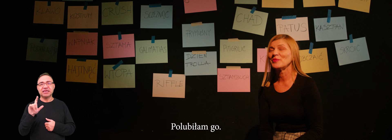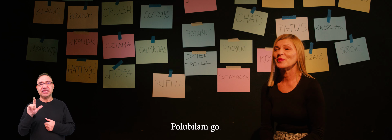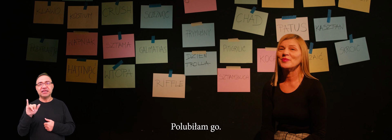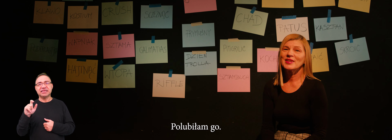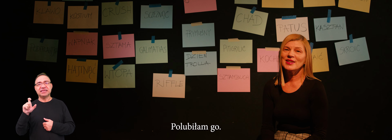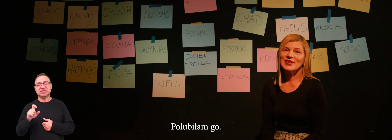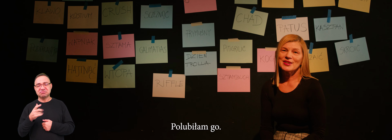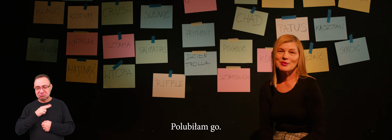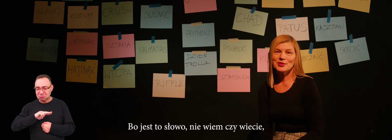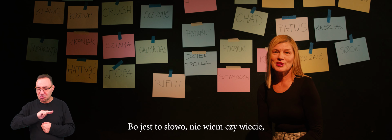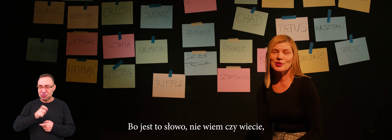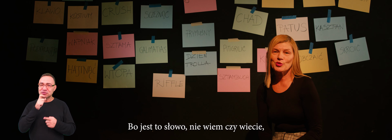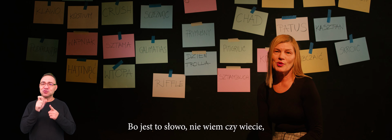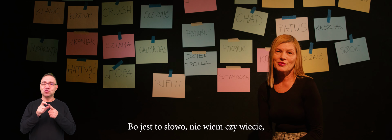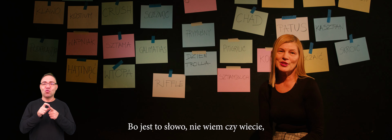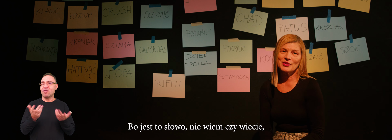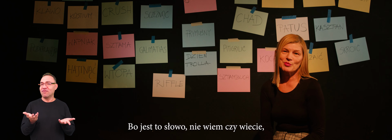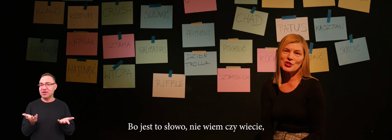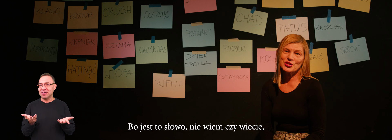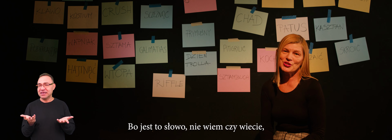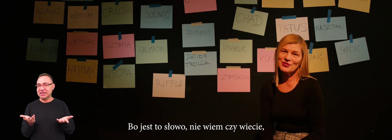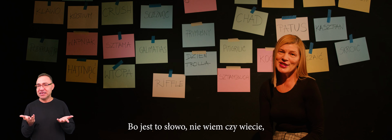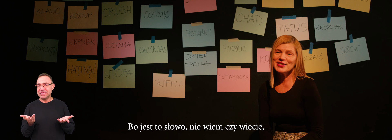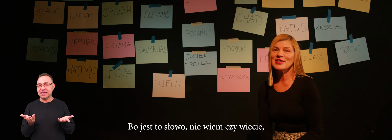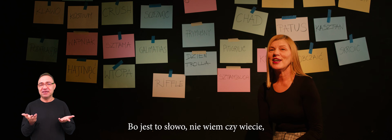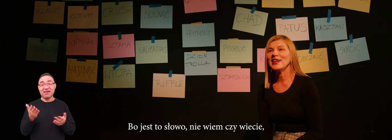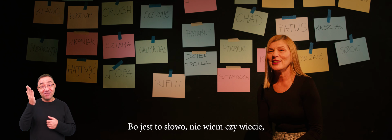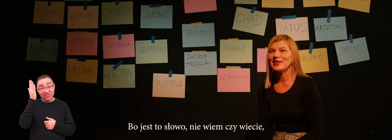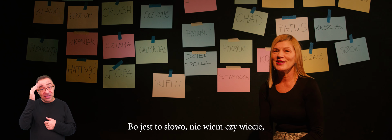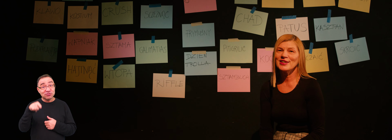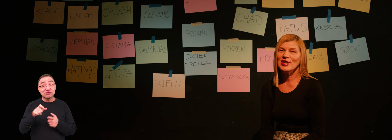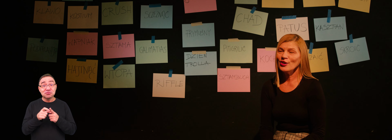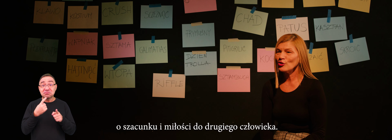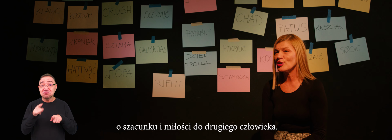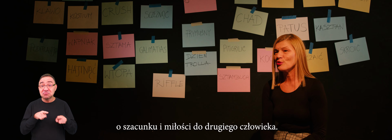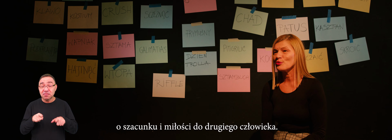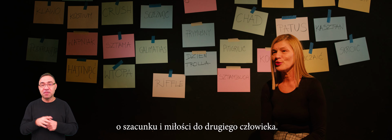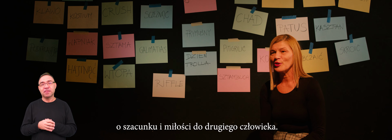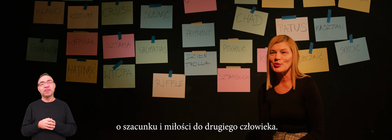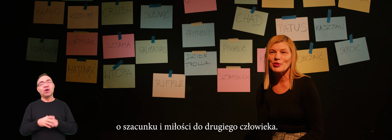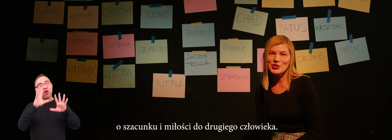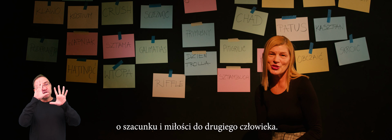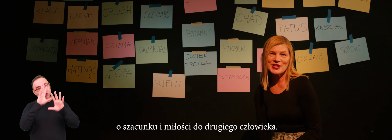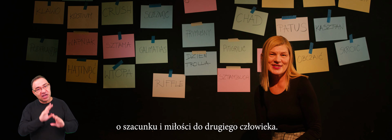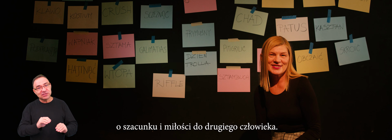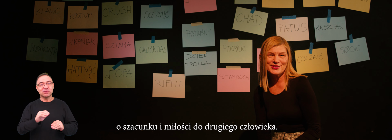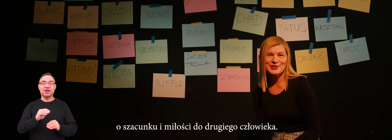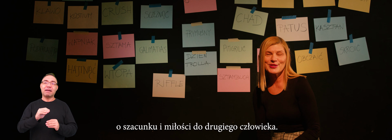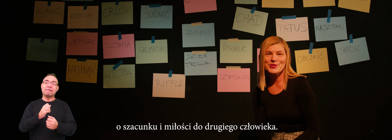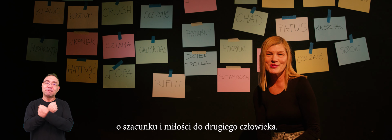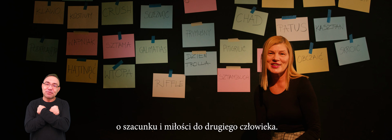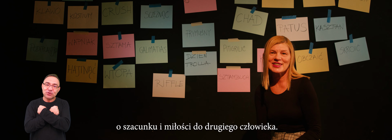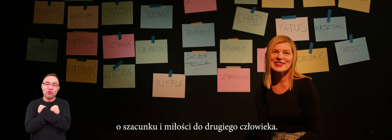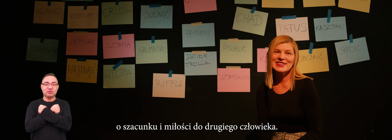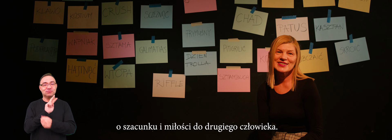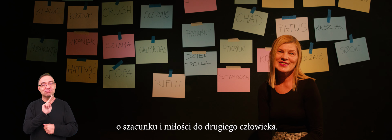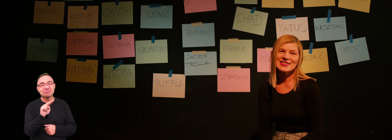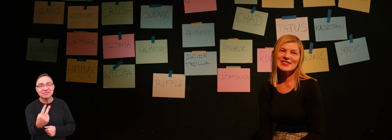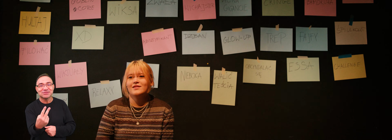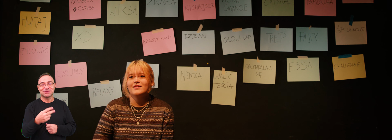go. Bo jest to słowo, nie wiem czy wiecie, ale o szacunku i o miłości do drugiego